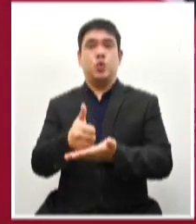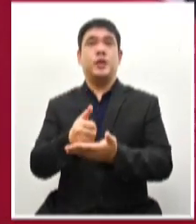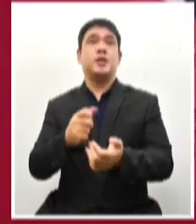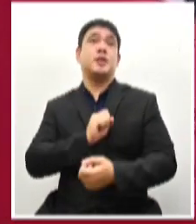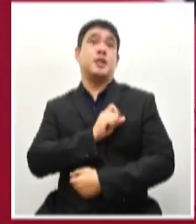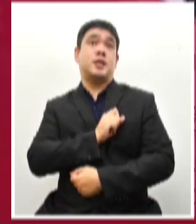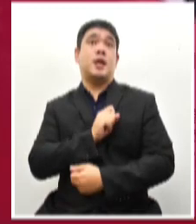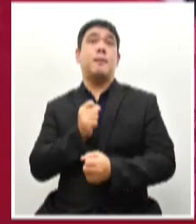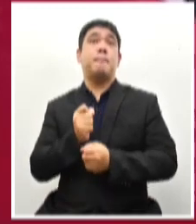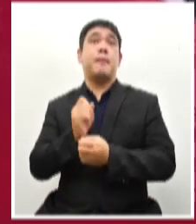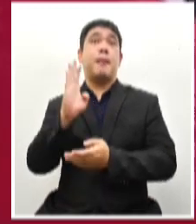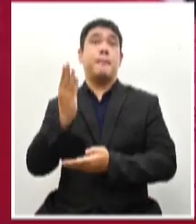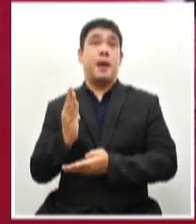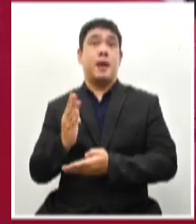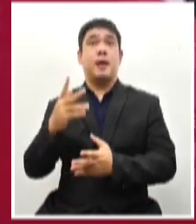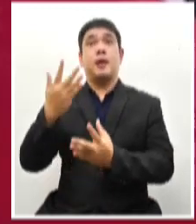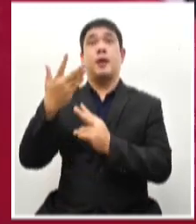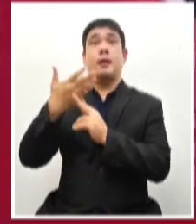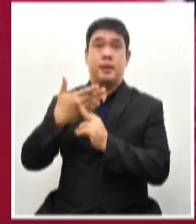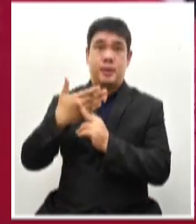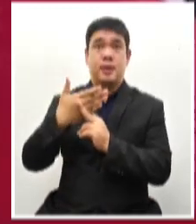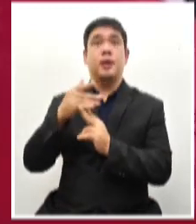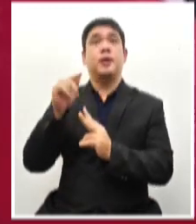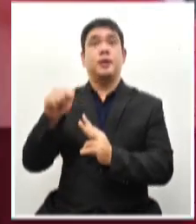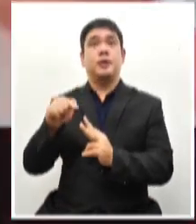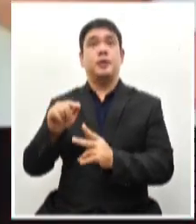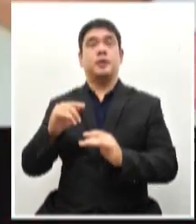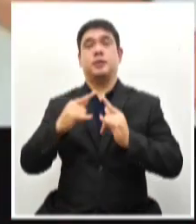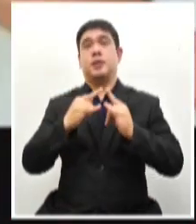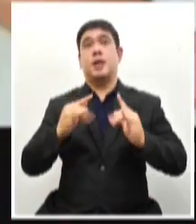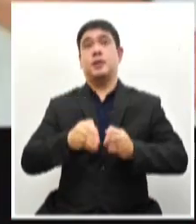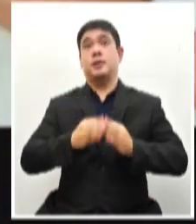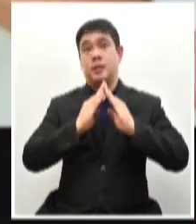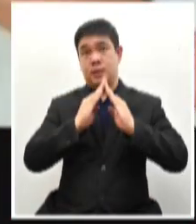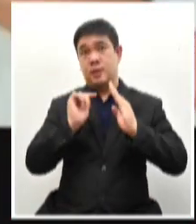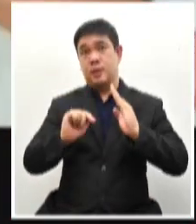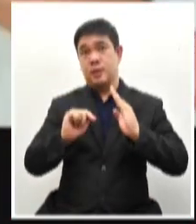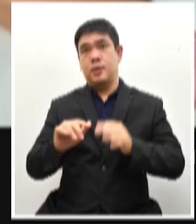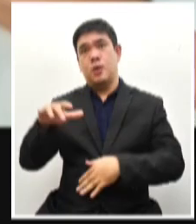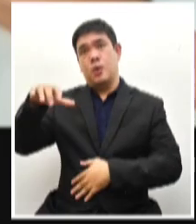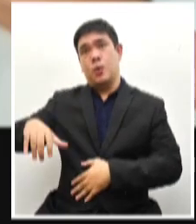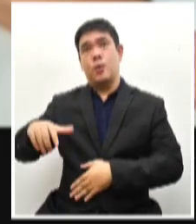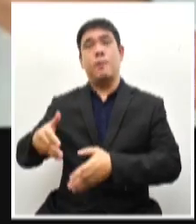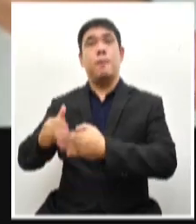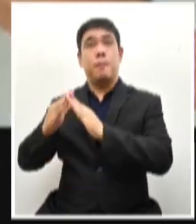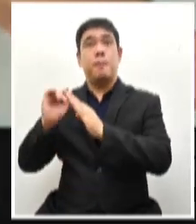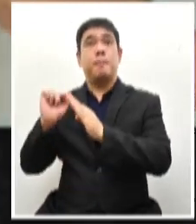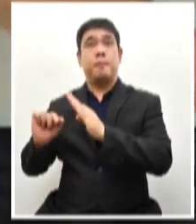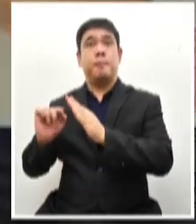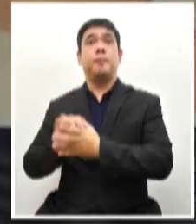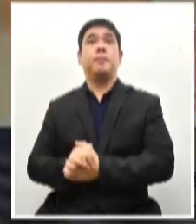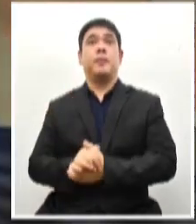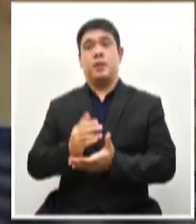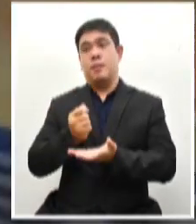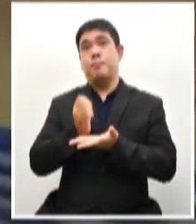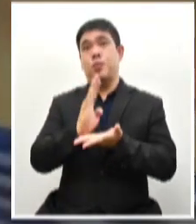ผ้าป่ากฐินสร้างศาลาสร้างอุโบสถถวายภัตตาหารพระและช่ว